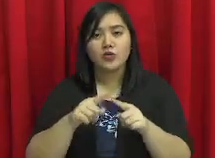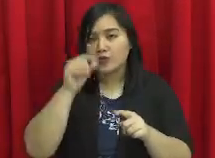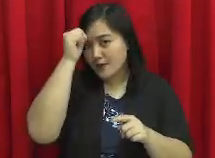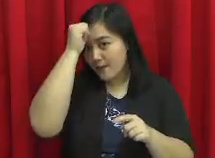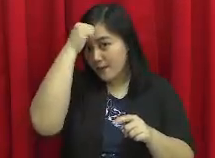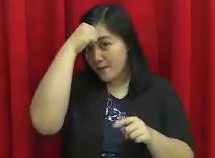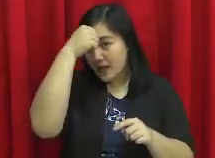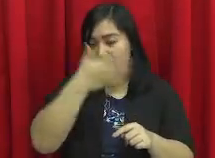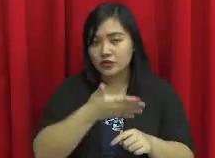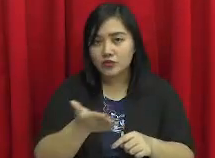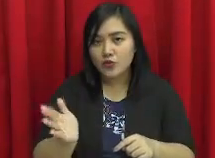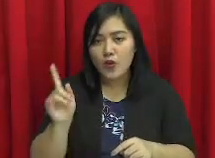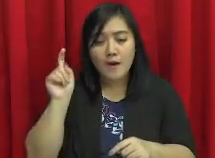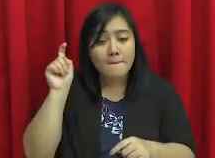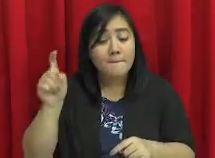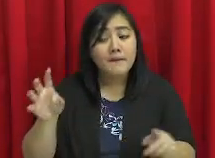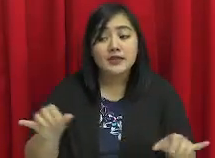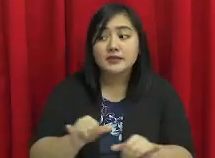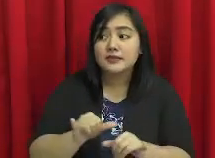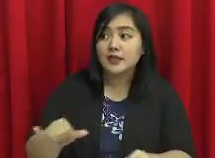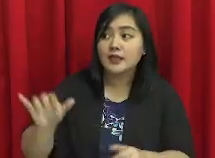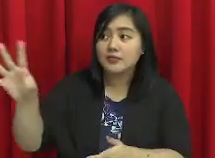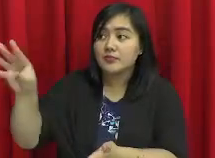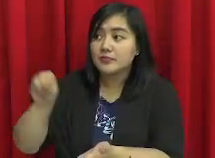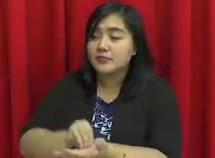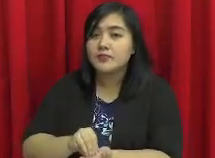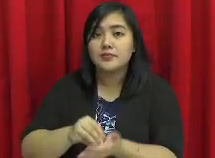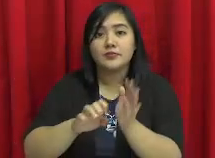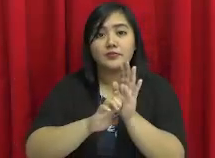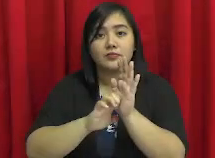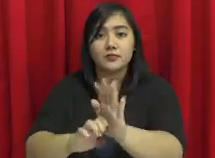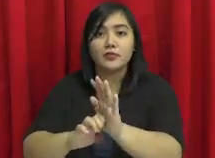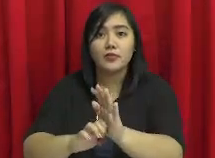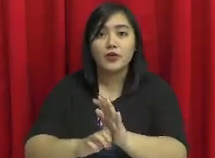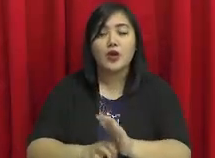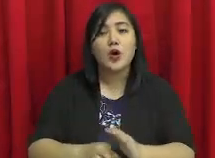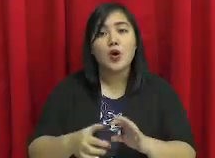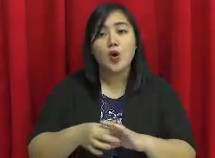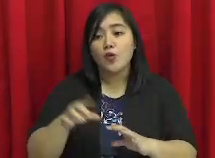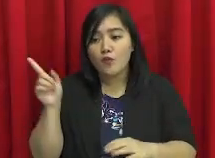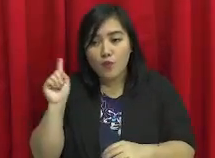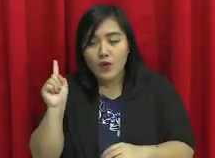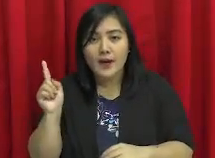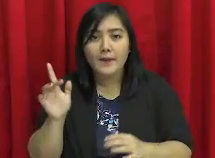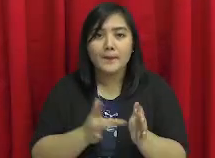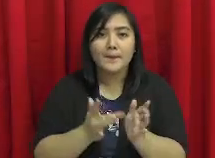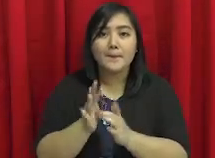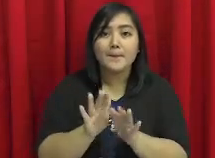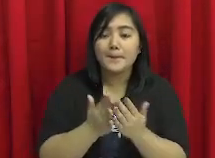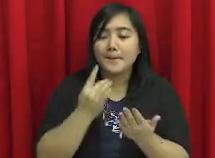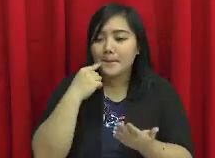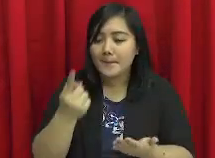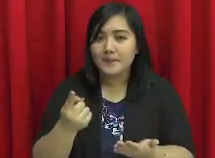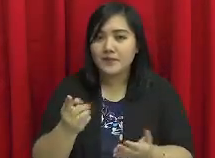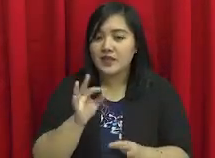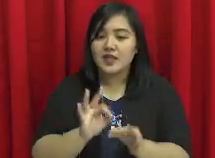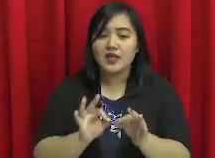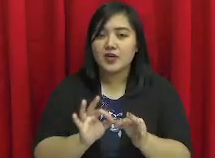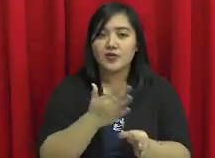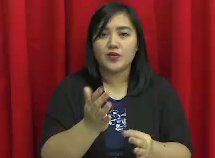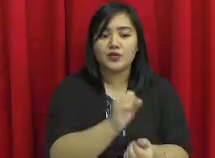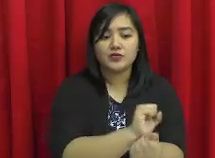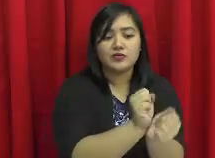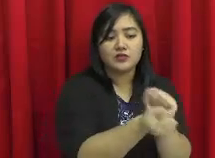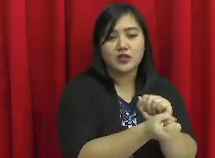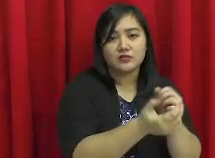dapat tugma yung pattern natin dito. That's right. Hindi pwedeng lumihis eh. Yeah. Pag lumihis ka na, iba na yung Diyos